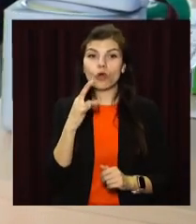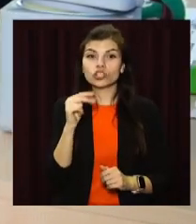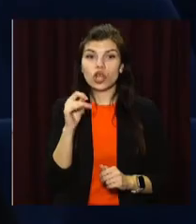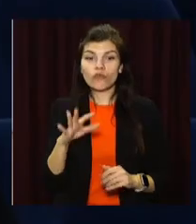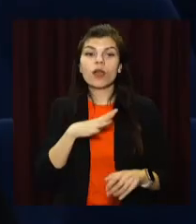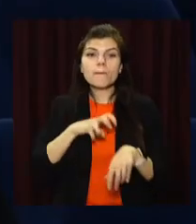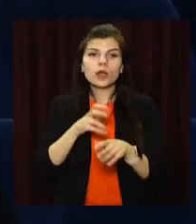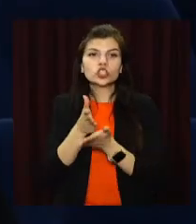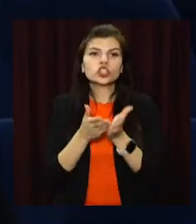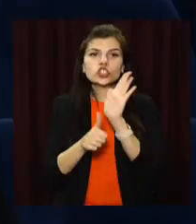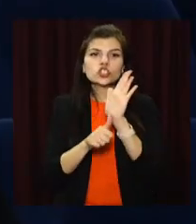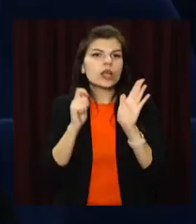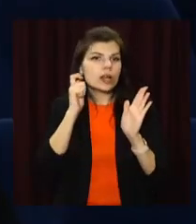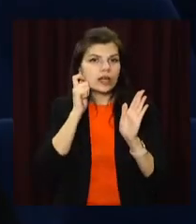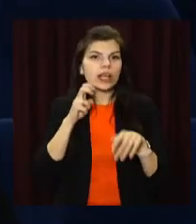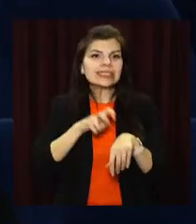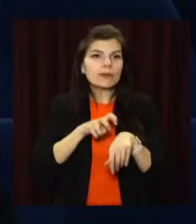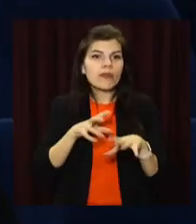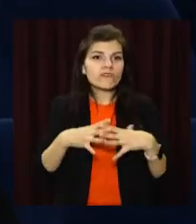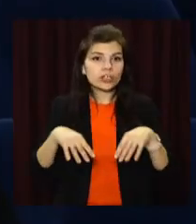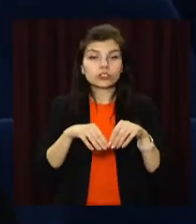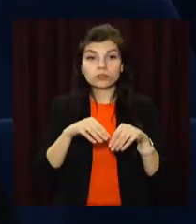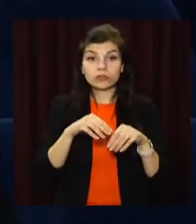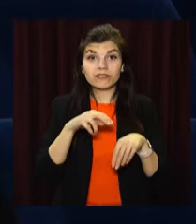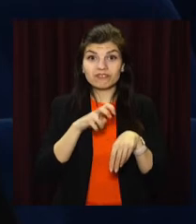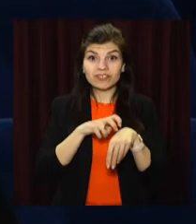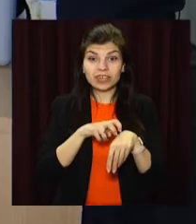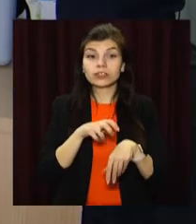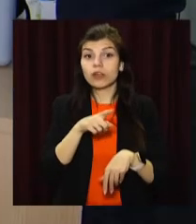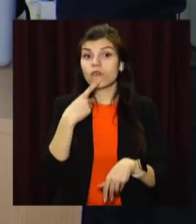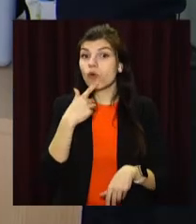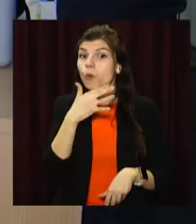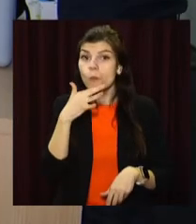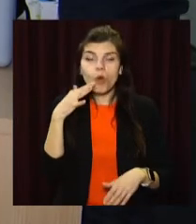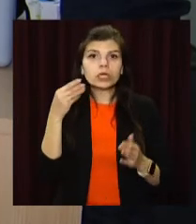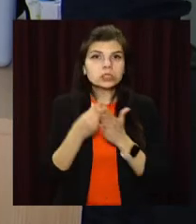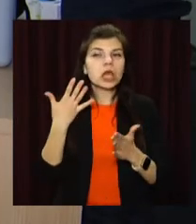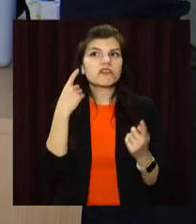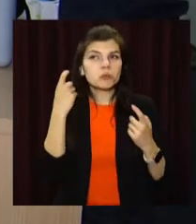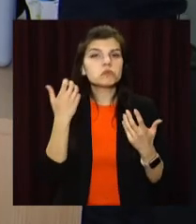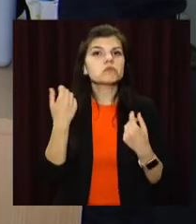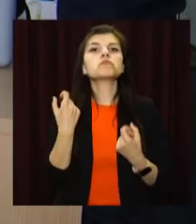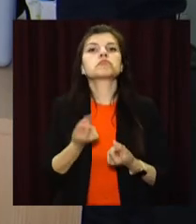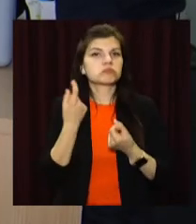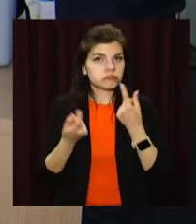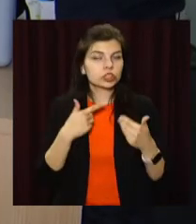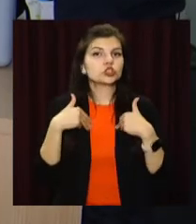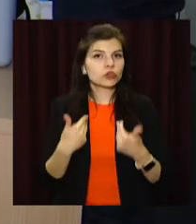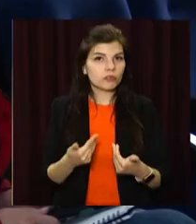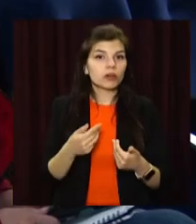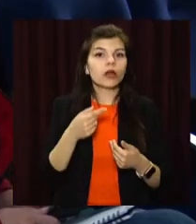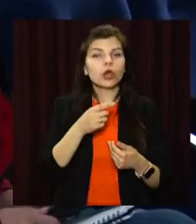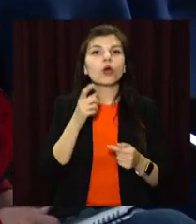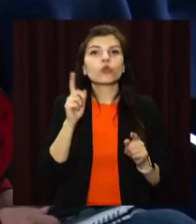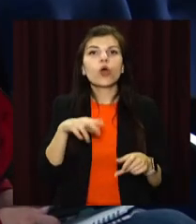сімейним лікарем у Васильківському районі. Чоловік зізнається, отримав багато цінної інформації і корисних порад. Зокрема,